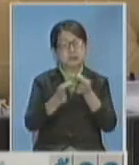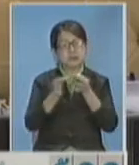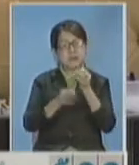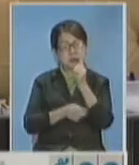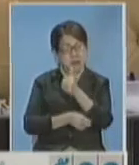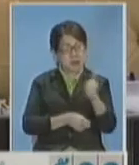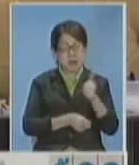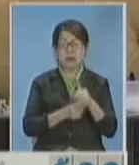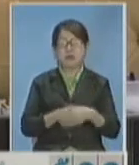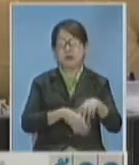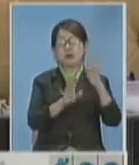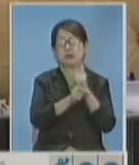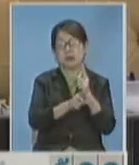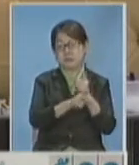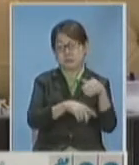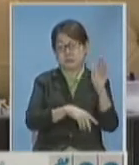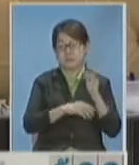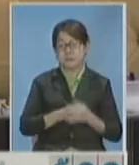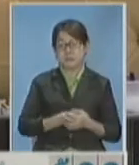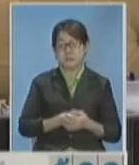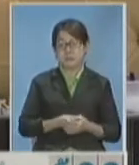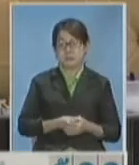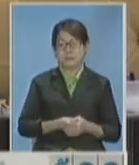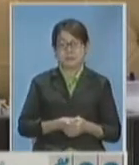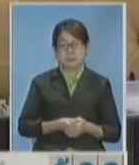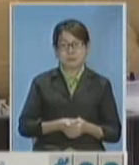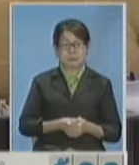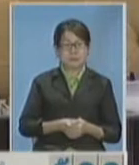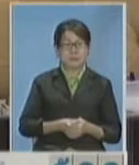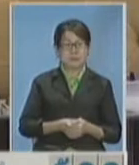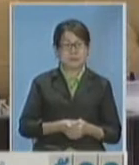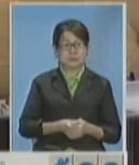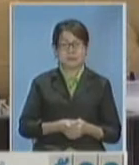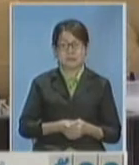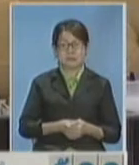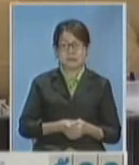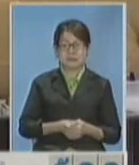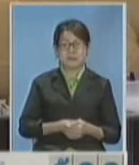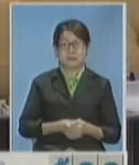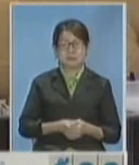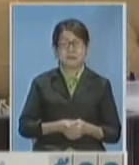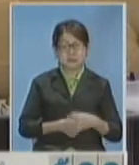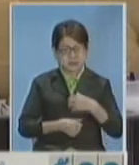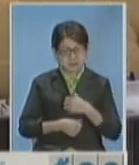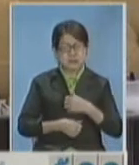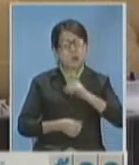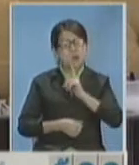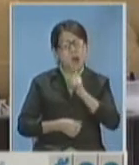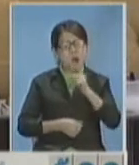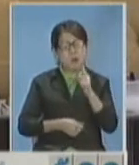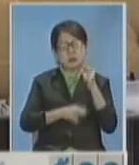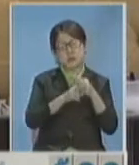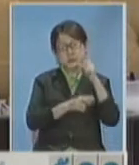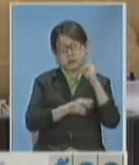ก็ดำเนินการไปตามนั้นนะครับงั้นขออย่าได้พูดทำให้คนอื่นเสียหาย